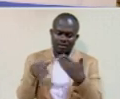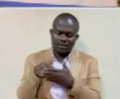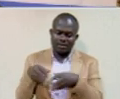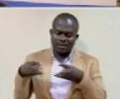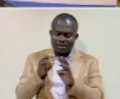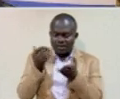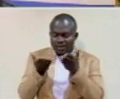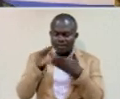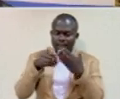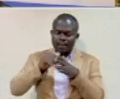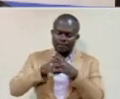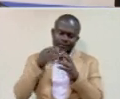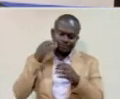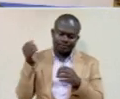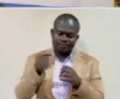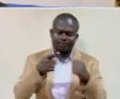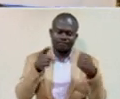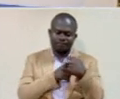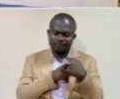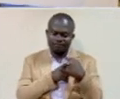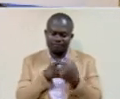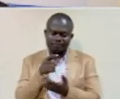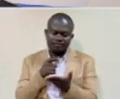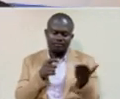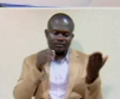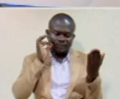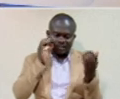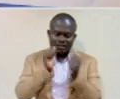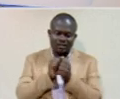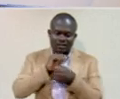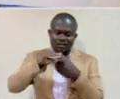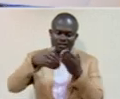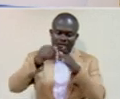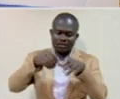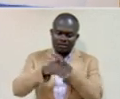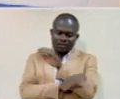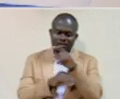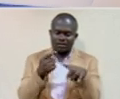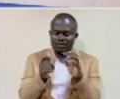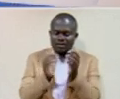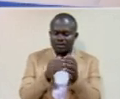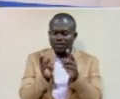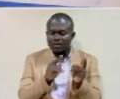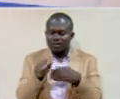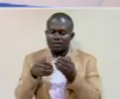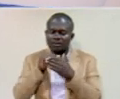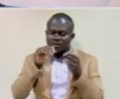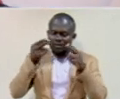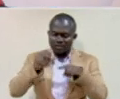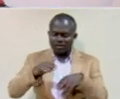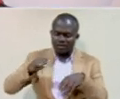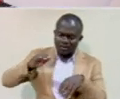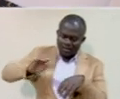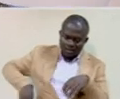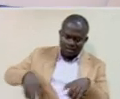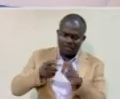buryo nibura mu ntangiriro z'ukwezi kwa karindwi imbuto n'amafumbire ziba zageze mu gihugu ubundi hatabayeho gukererwa